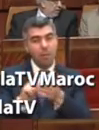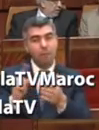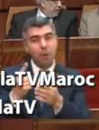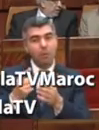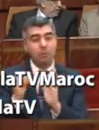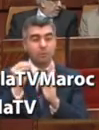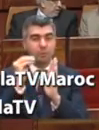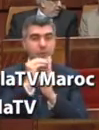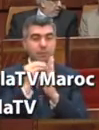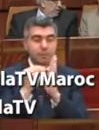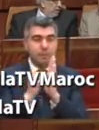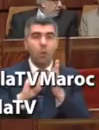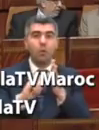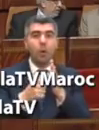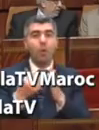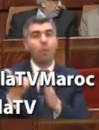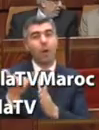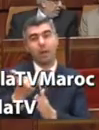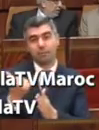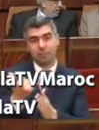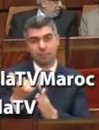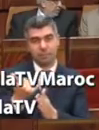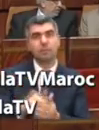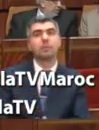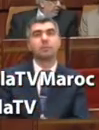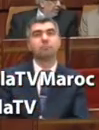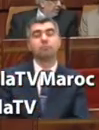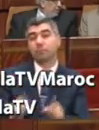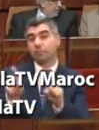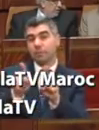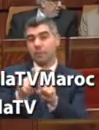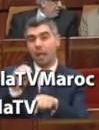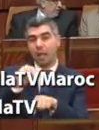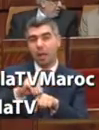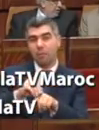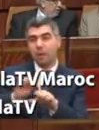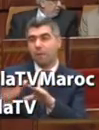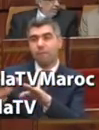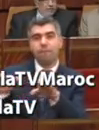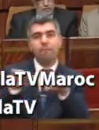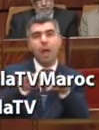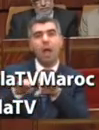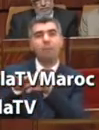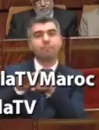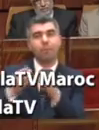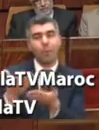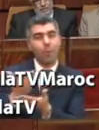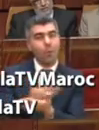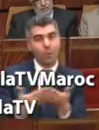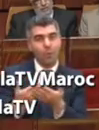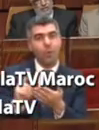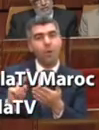والاقتراح الثالث، أنه لا بد من العمل على تحقيق التقائية بين مختلف الشركاء. فحرام السيد